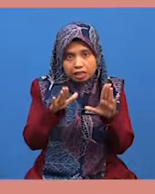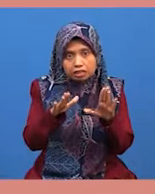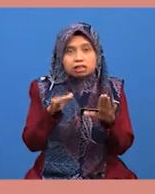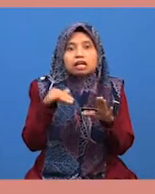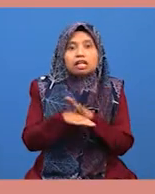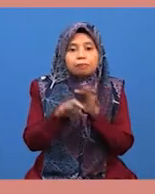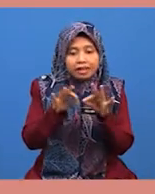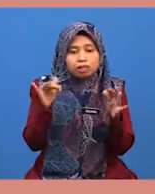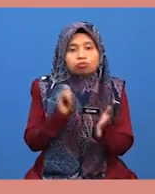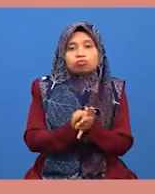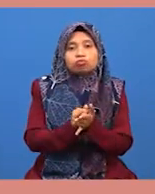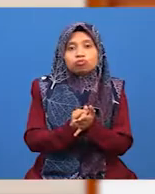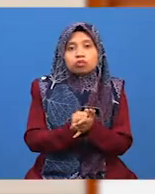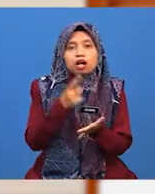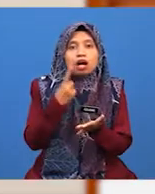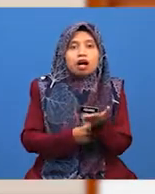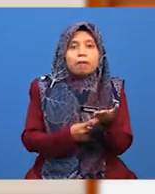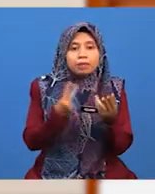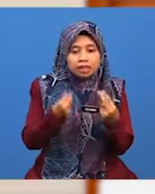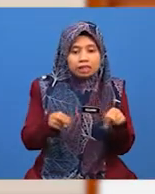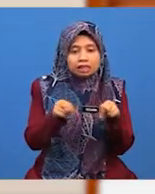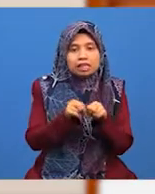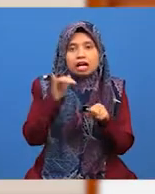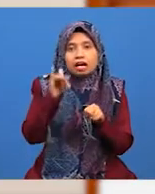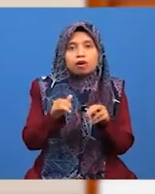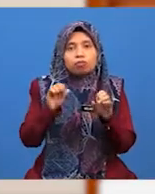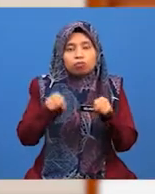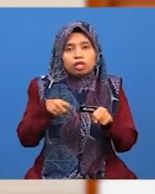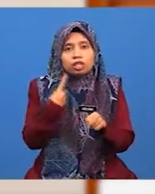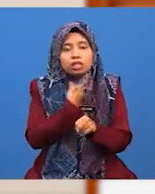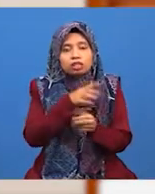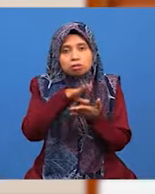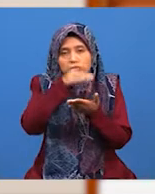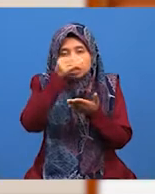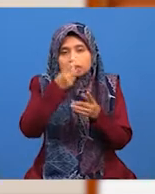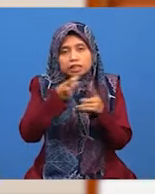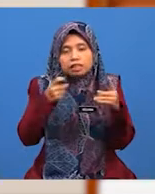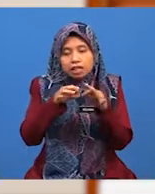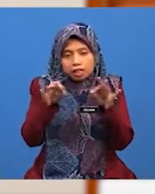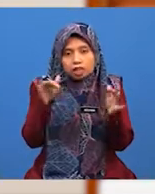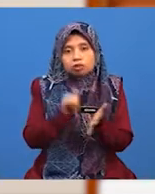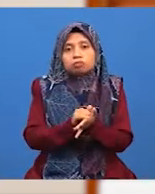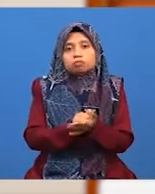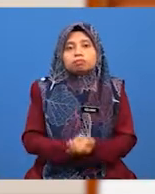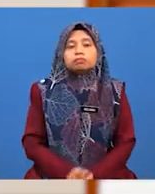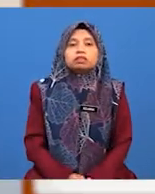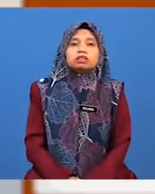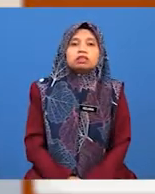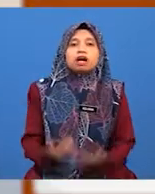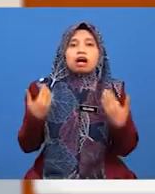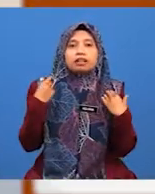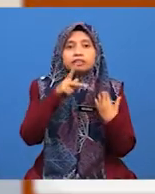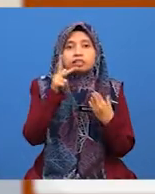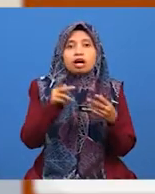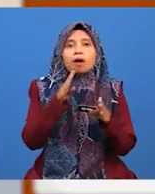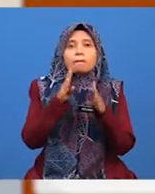dalam ayat tersebut. Apakah nilai yang boleh kita pelajari daripada ayat tersebut, murid-murid?